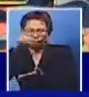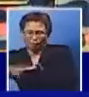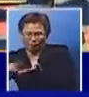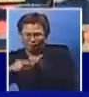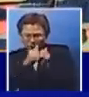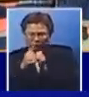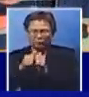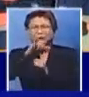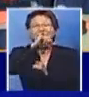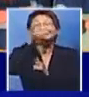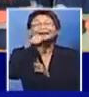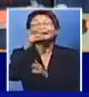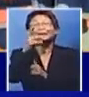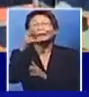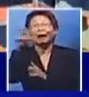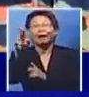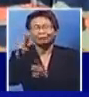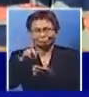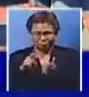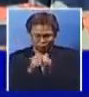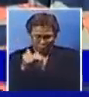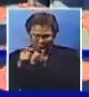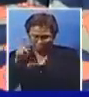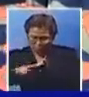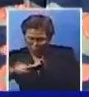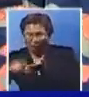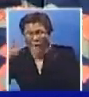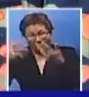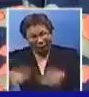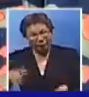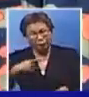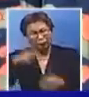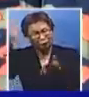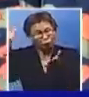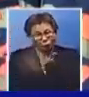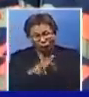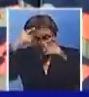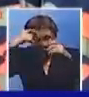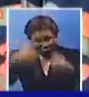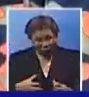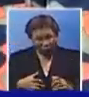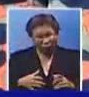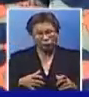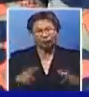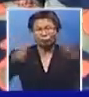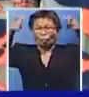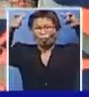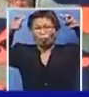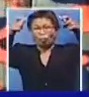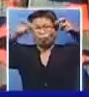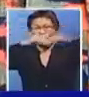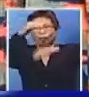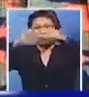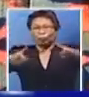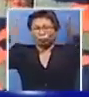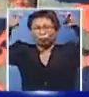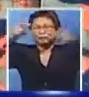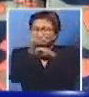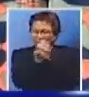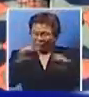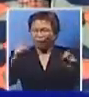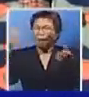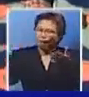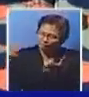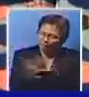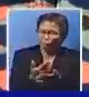khususnya Jabatan Kerja Raya. Setelah kita sahkan premis ini selamat dan boleh digunakan, kita